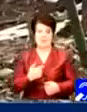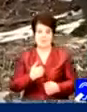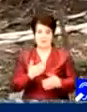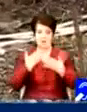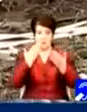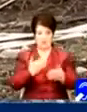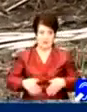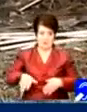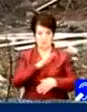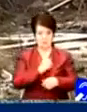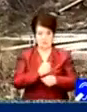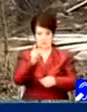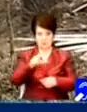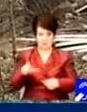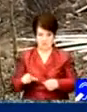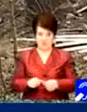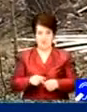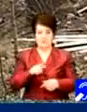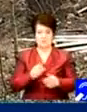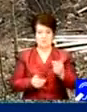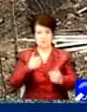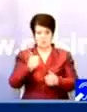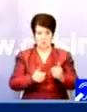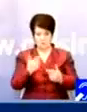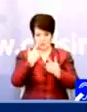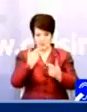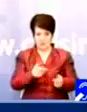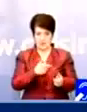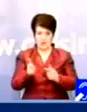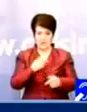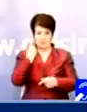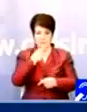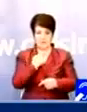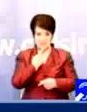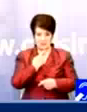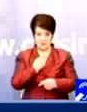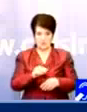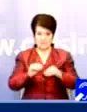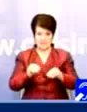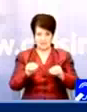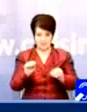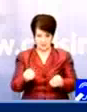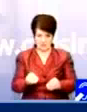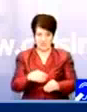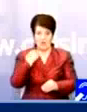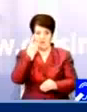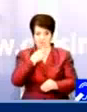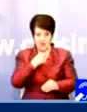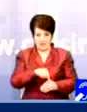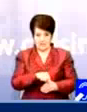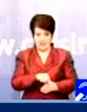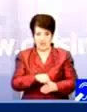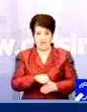apel la toți locuitorii municipiului Chișinău și anunț un concurs. Eu sunt gata personal să sădesc un cactus în fața preturii,